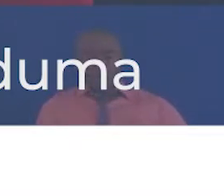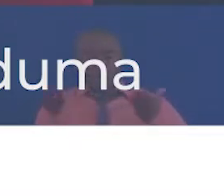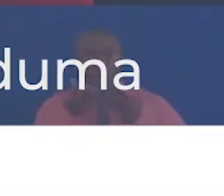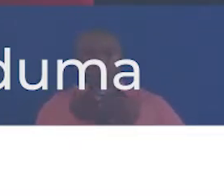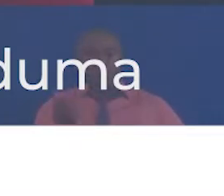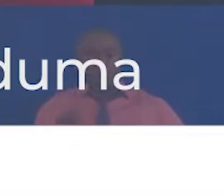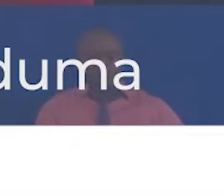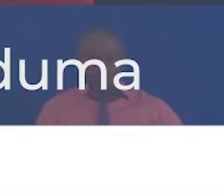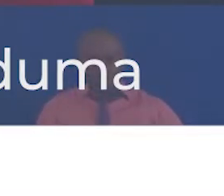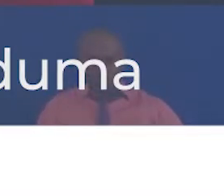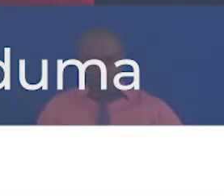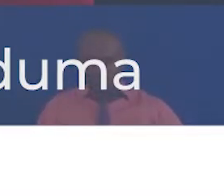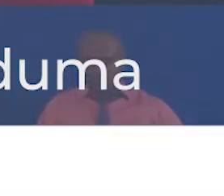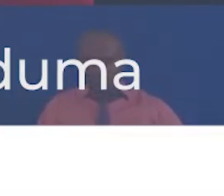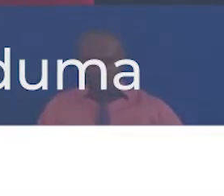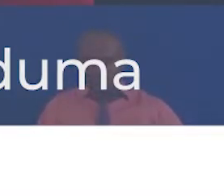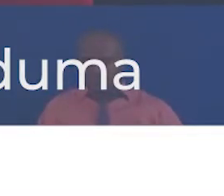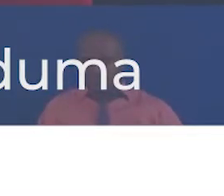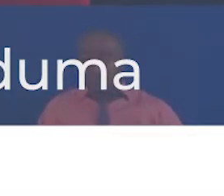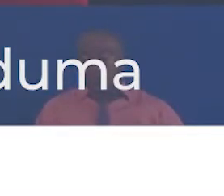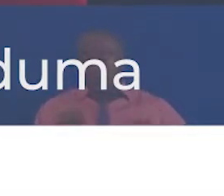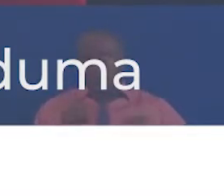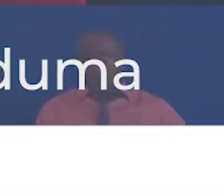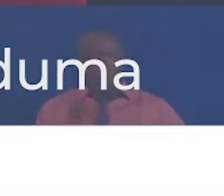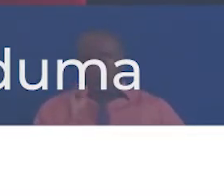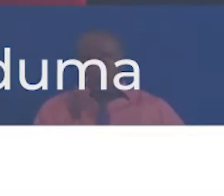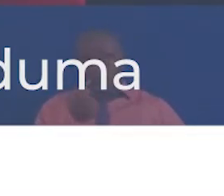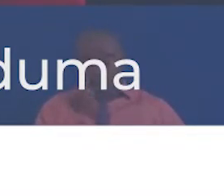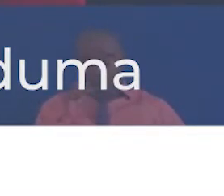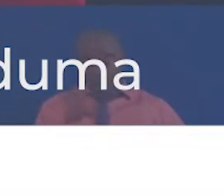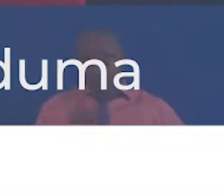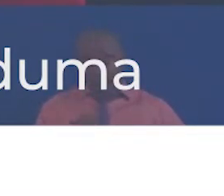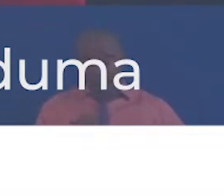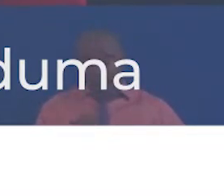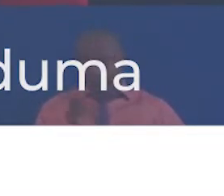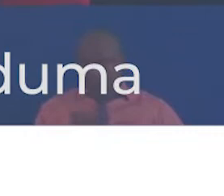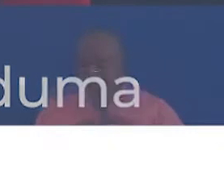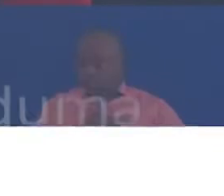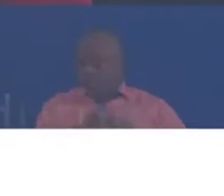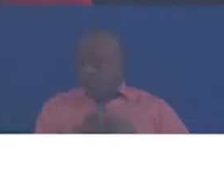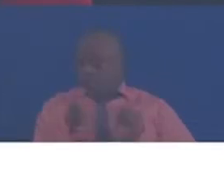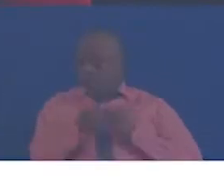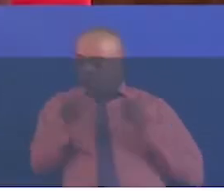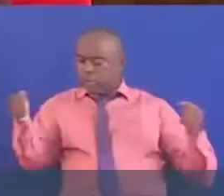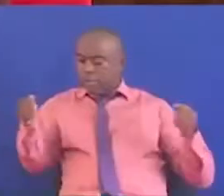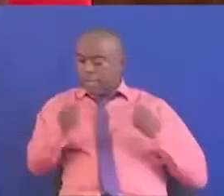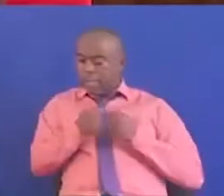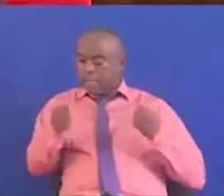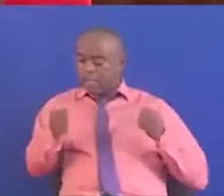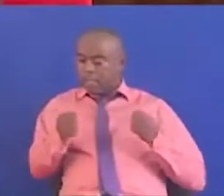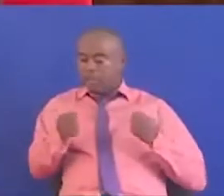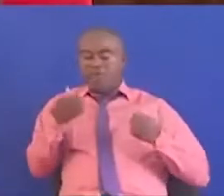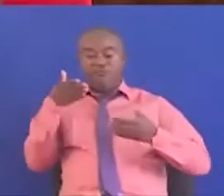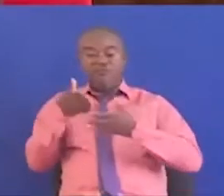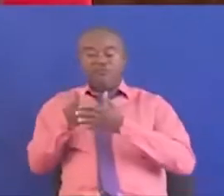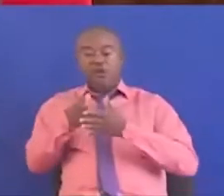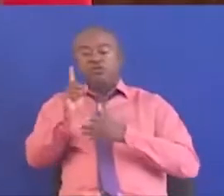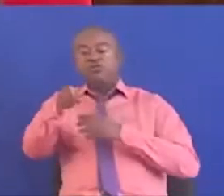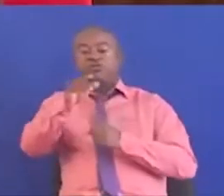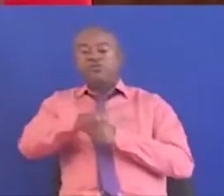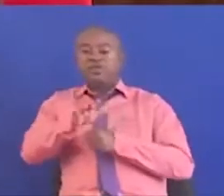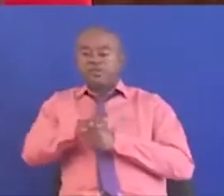gani? Leo ukijaribu kwenda kwenye pale kupita kwenye geti la Ngorongoro, wameweka vikwazo